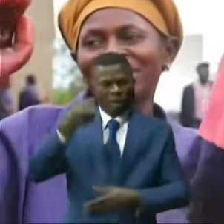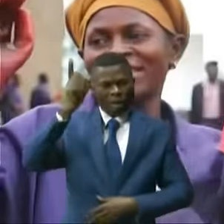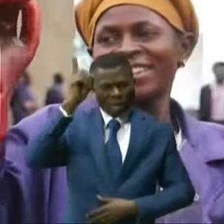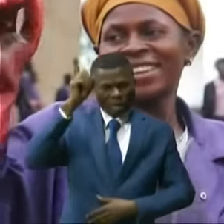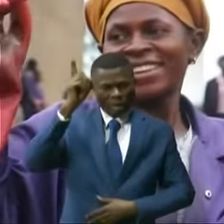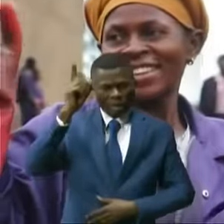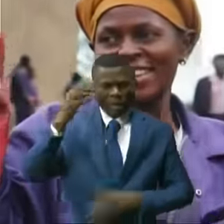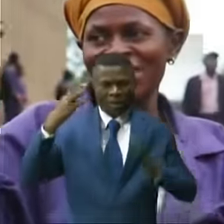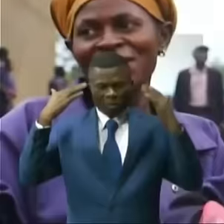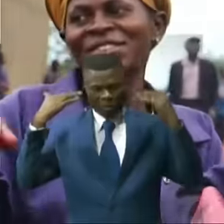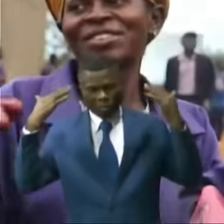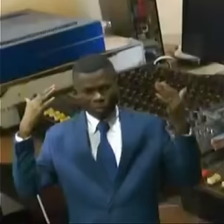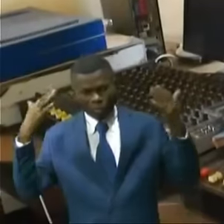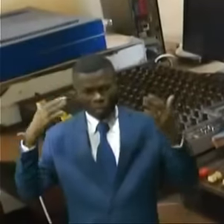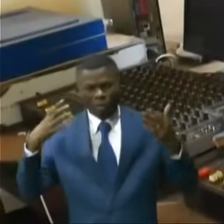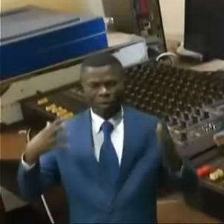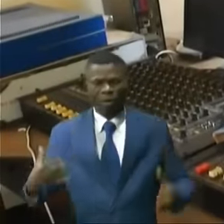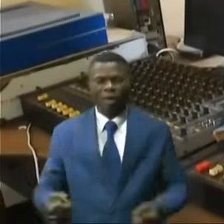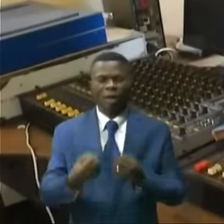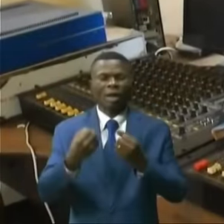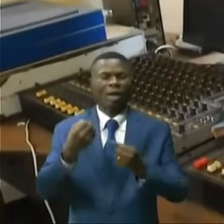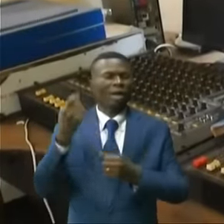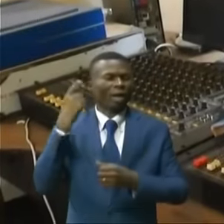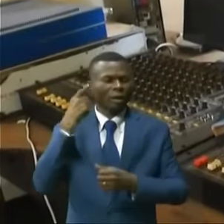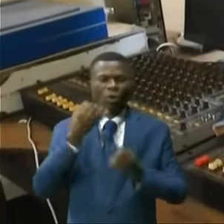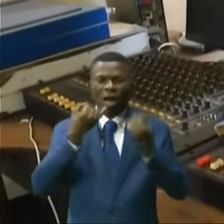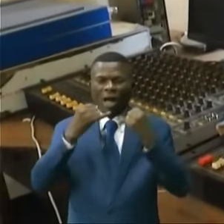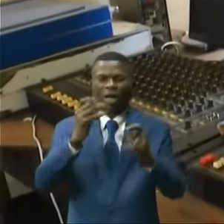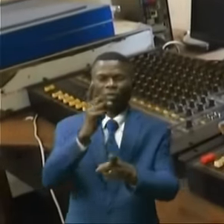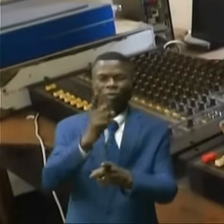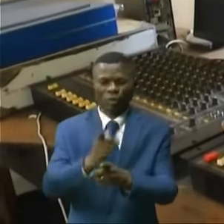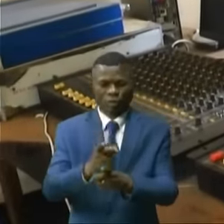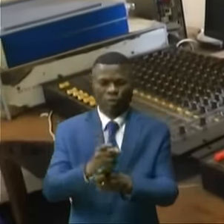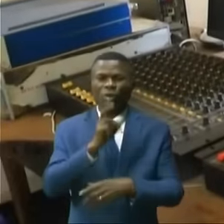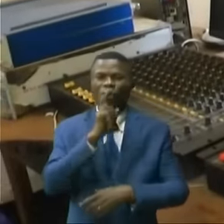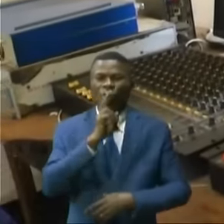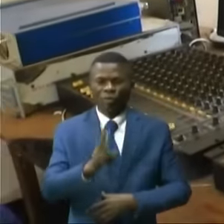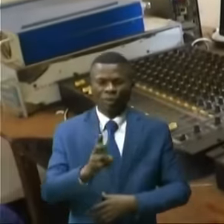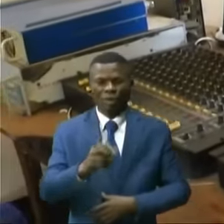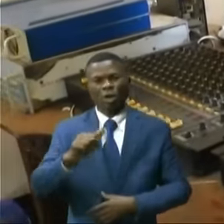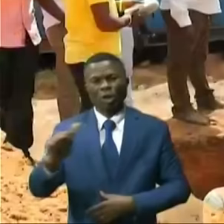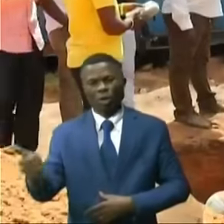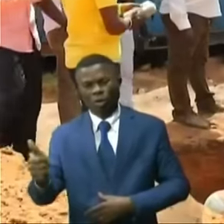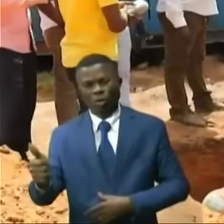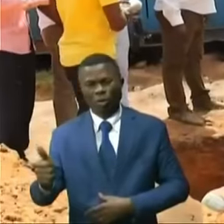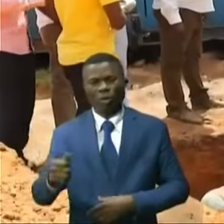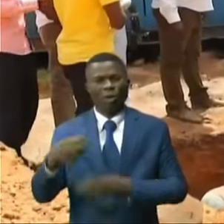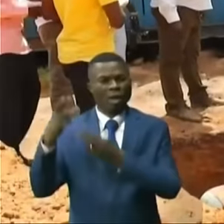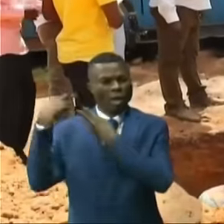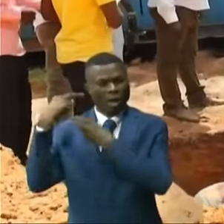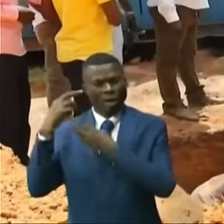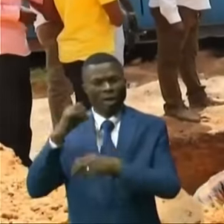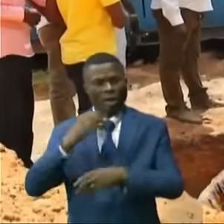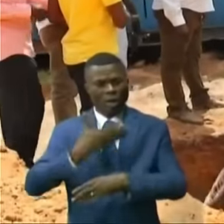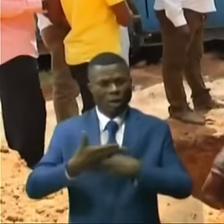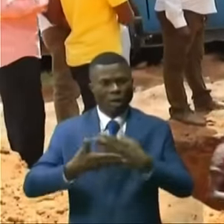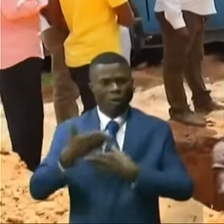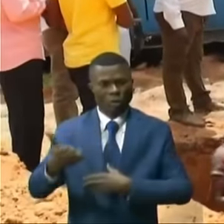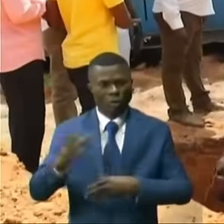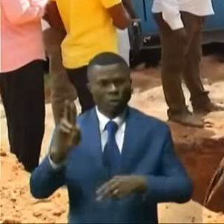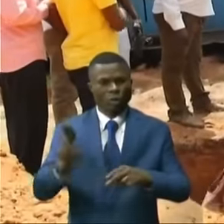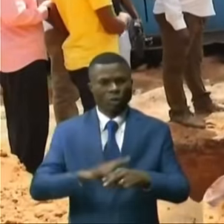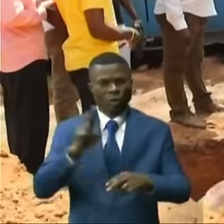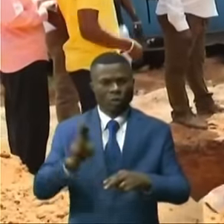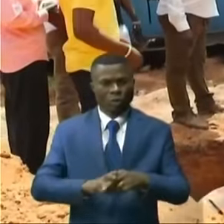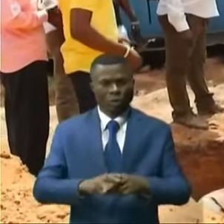les rimir de retrouver les information sûre et fiable et pour d'autres une fois la radio implantée elle va utiliser